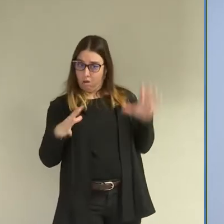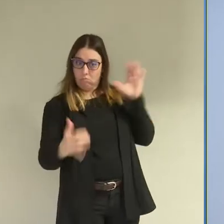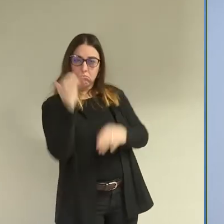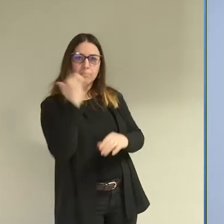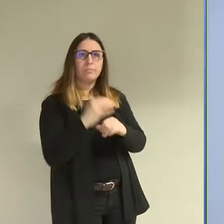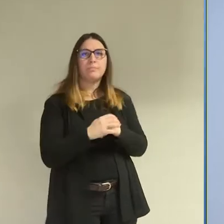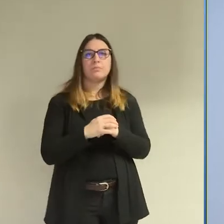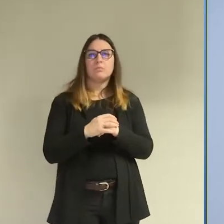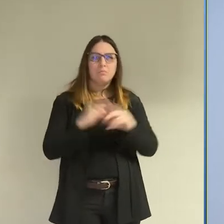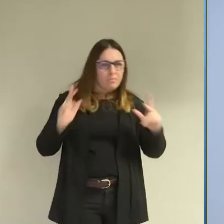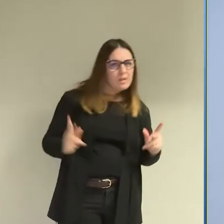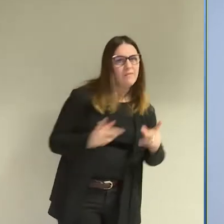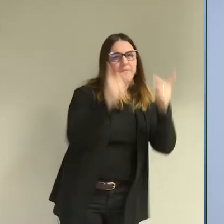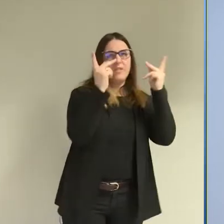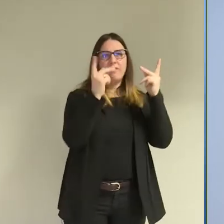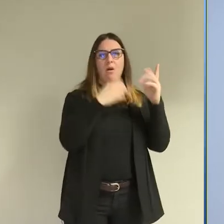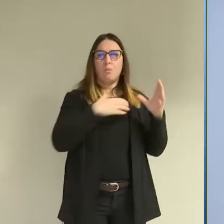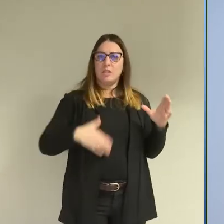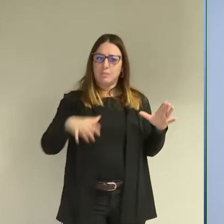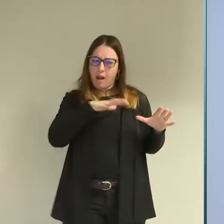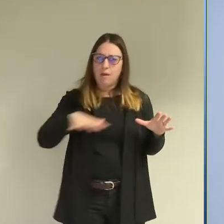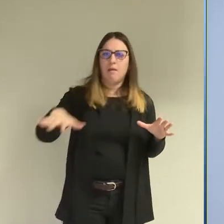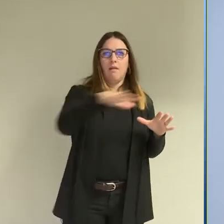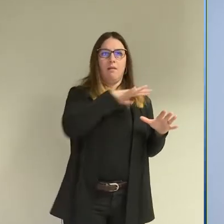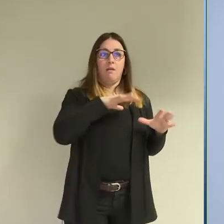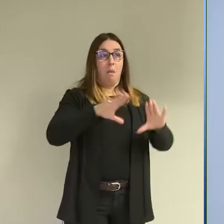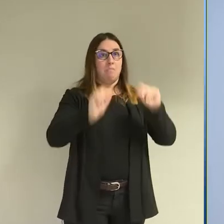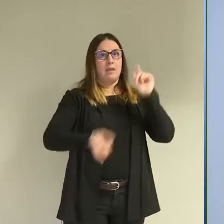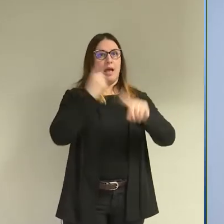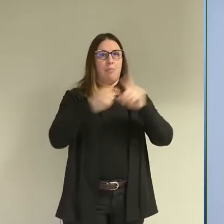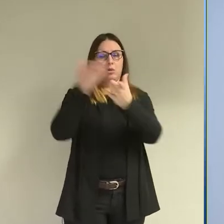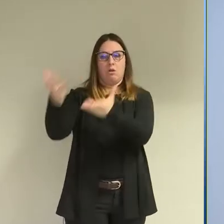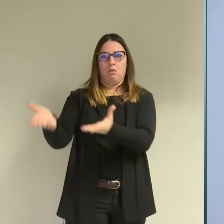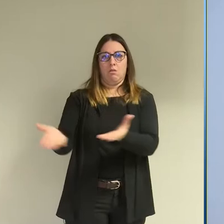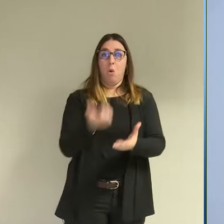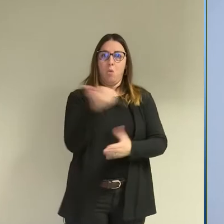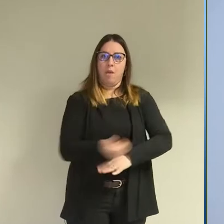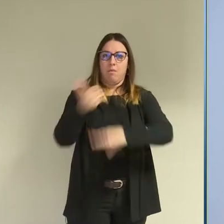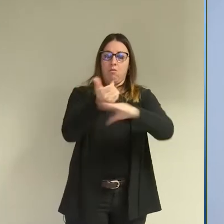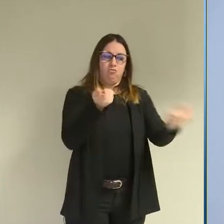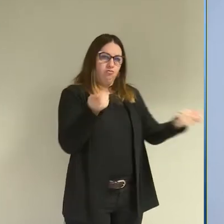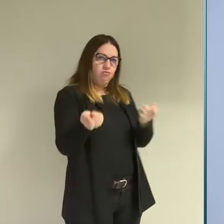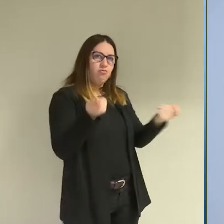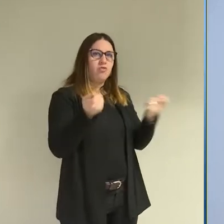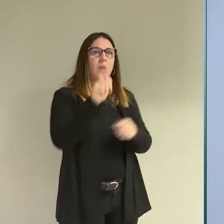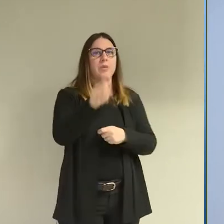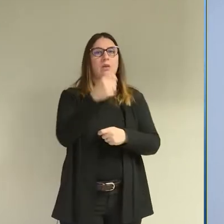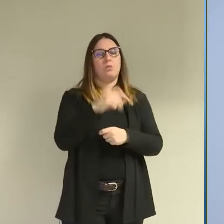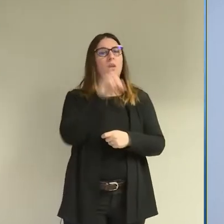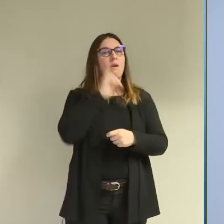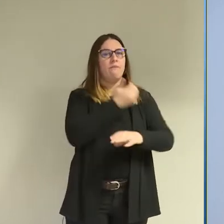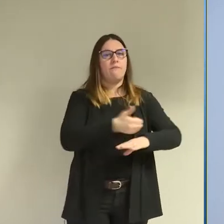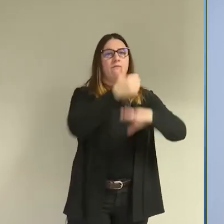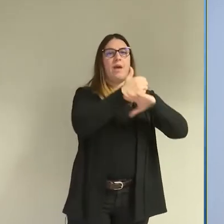de cet équipement municipal tient surtout à la place prépondérante des habitants dans la gouvernance du projet aux côtés de la coordinatrice de l'espace de vie